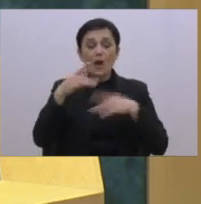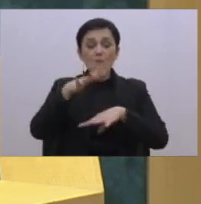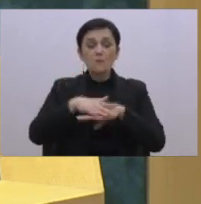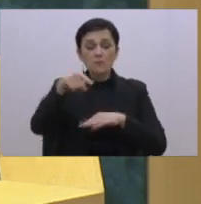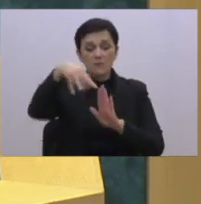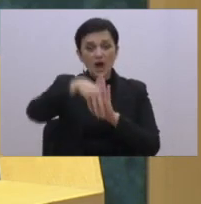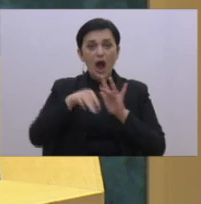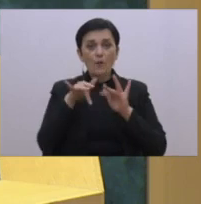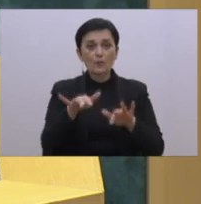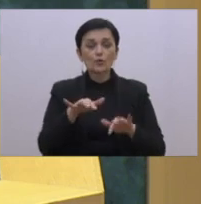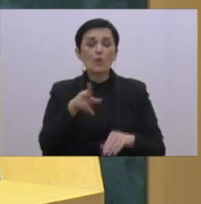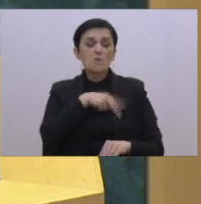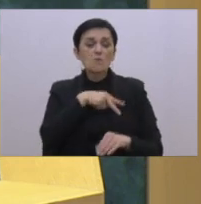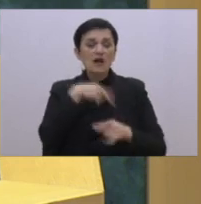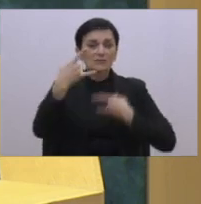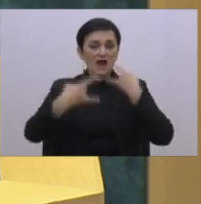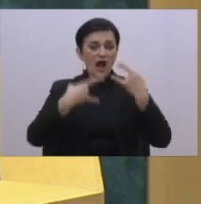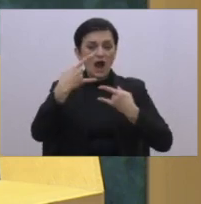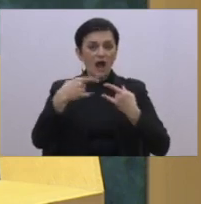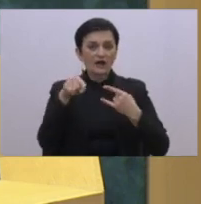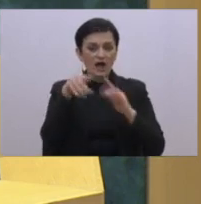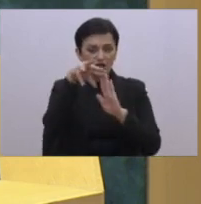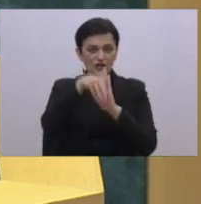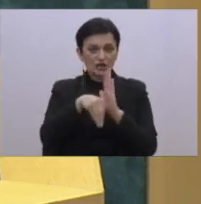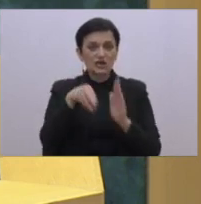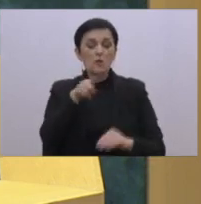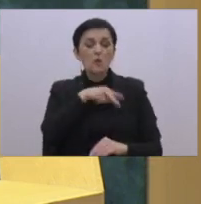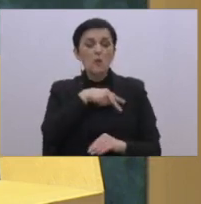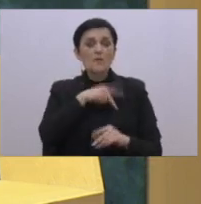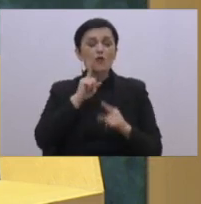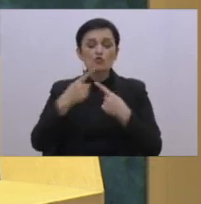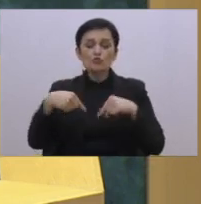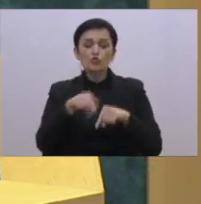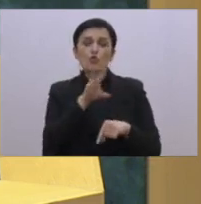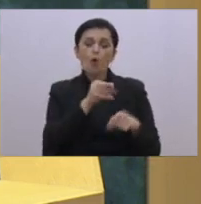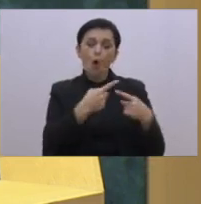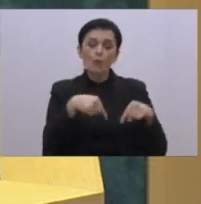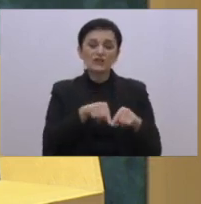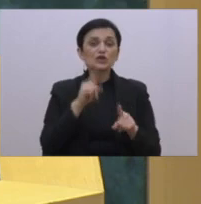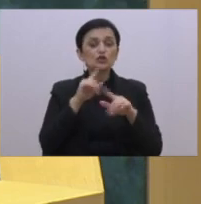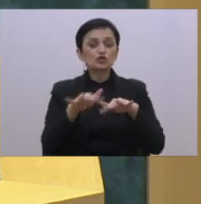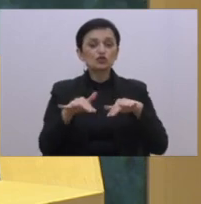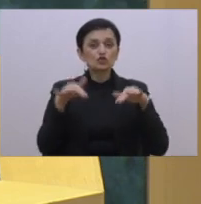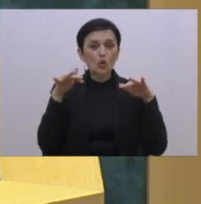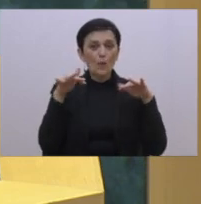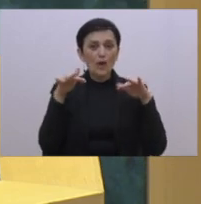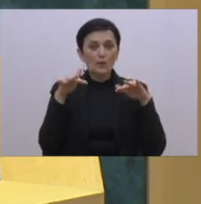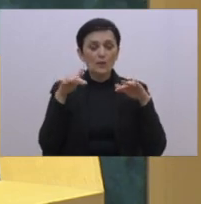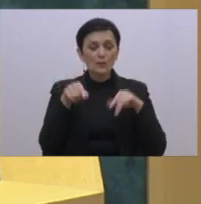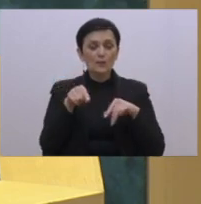ამოქმენდა პარლამენტის სატელევიზიო არხი, სადაც გადაიცემა პარლამენტის ბიუროს, კომიტეტების და პლენარული სხდომების